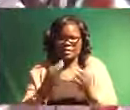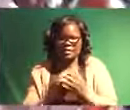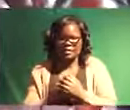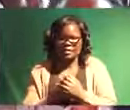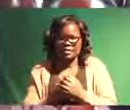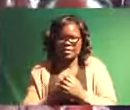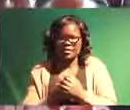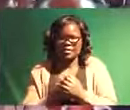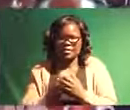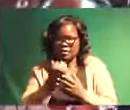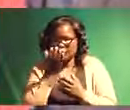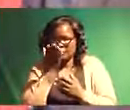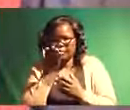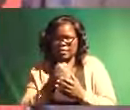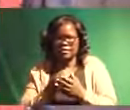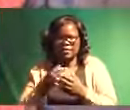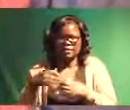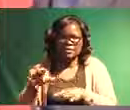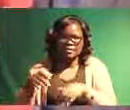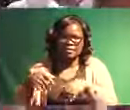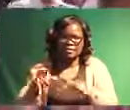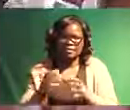ethirwe Murogi